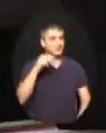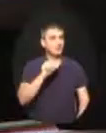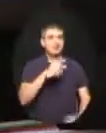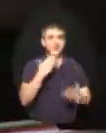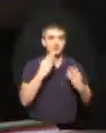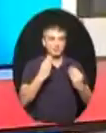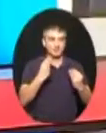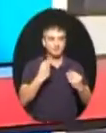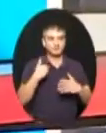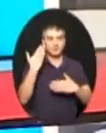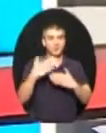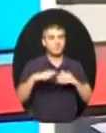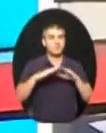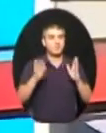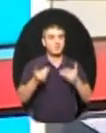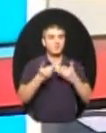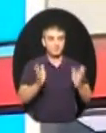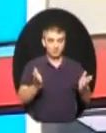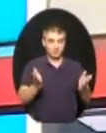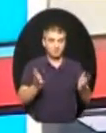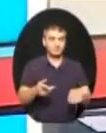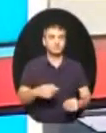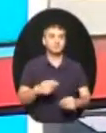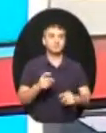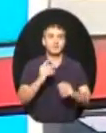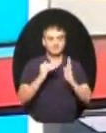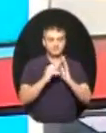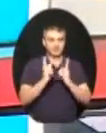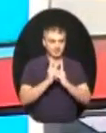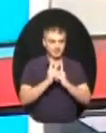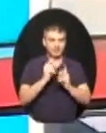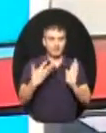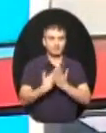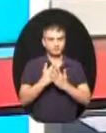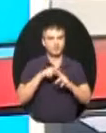תודה רבה. גם לך, וזה אנחנו חותמים את האולפן הפתוח, הפסקה